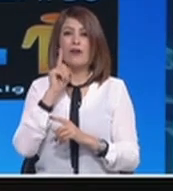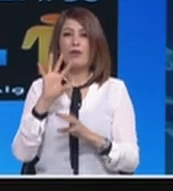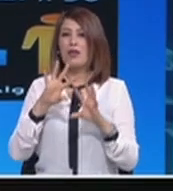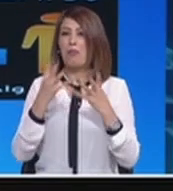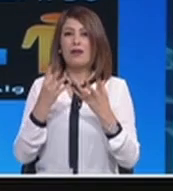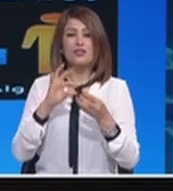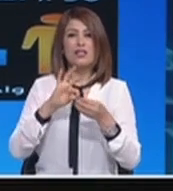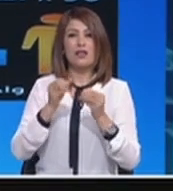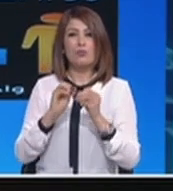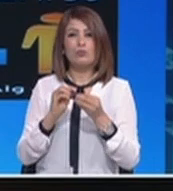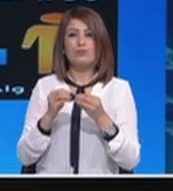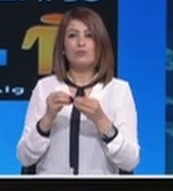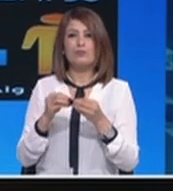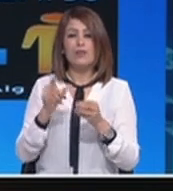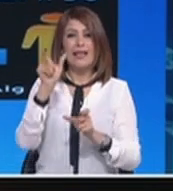شويه